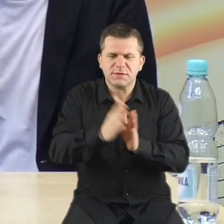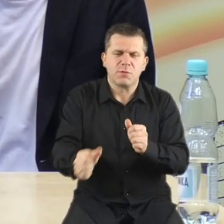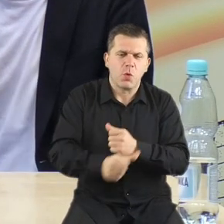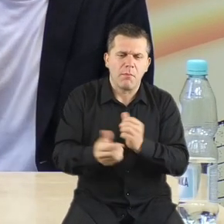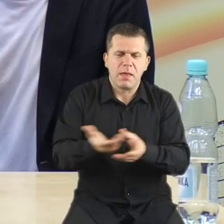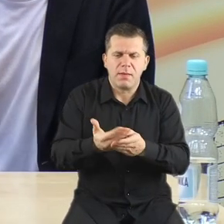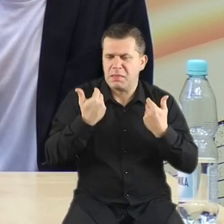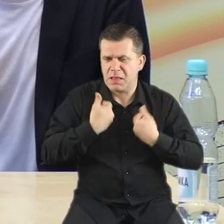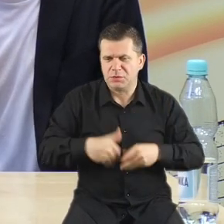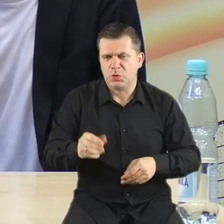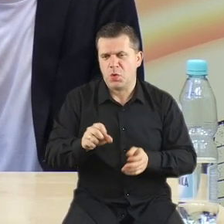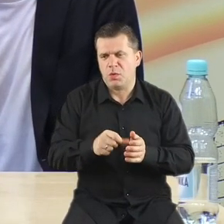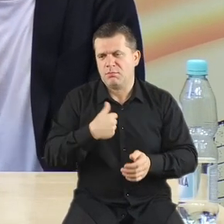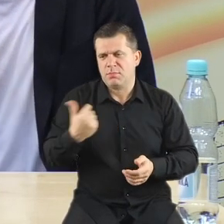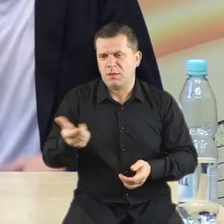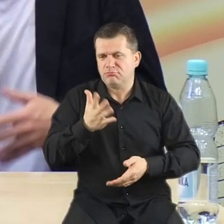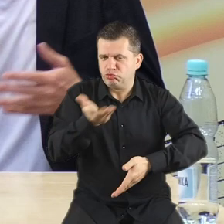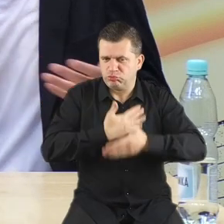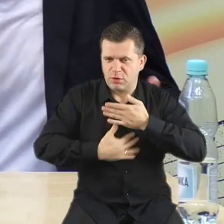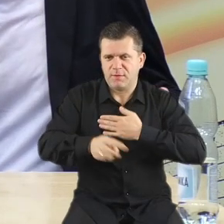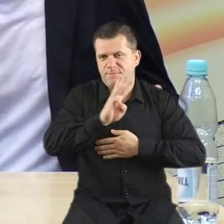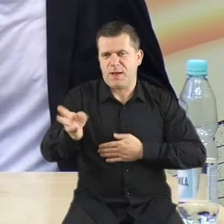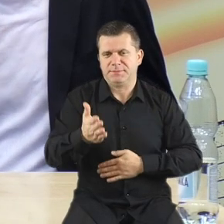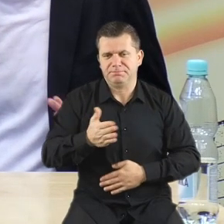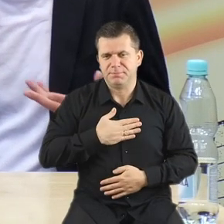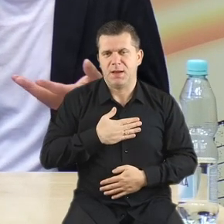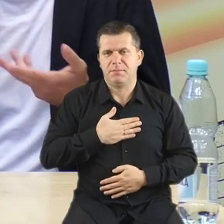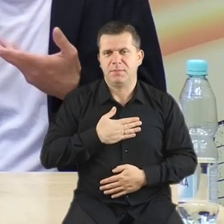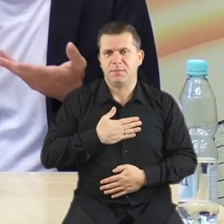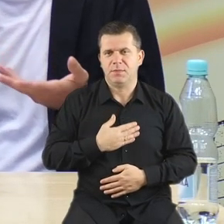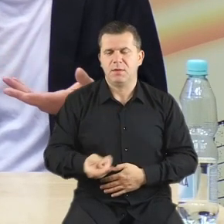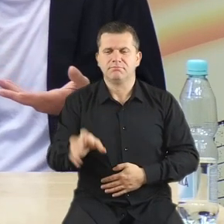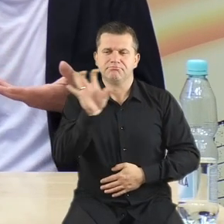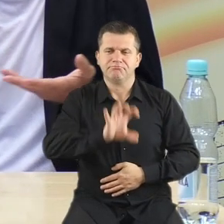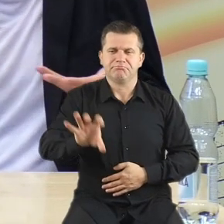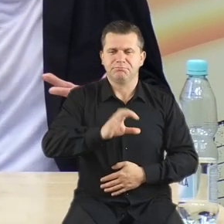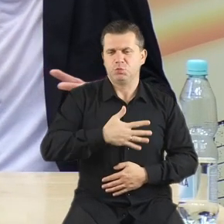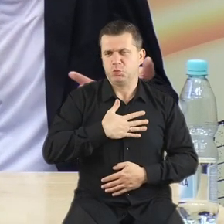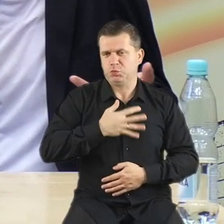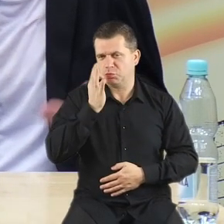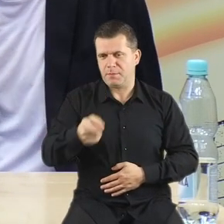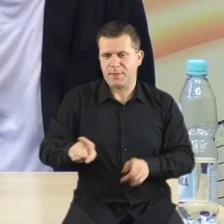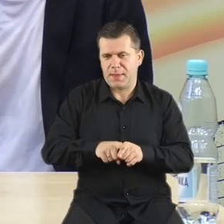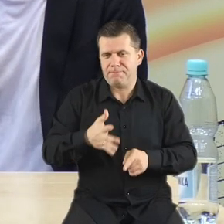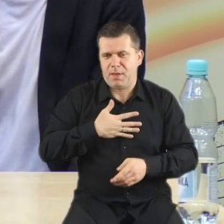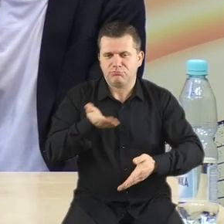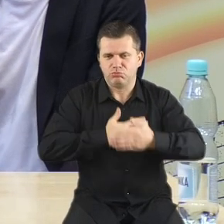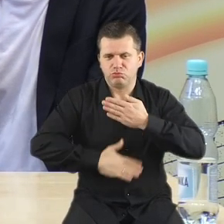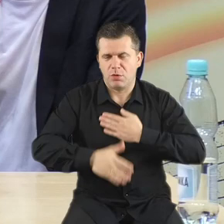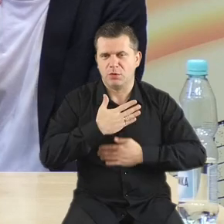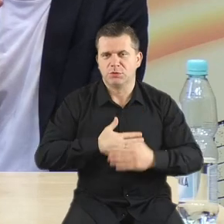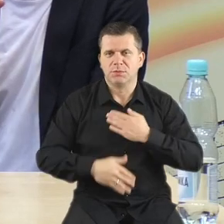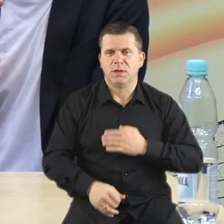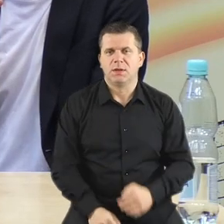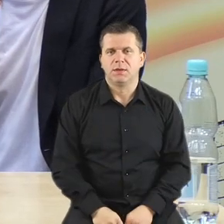papierów. Jakoś tak powiedziała, cieszę się, że was mam. Dobrze nas wyczuła, my się też cieszymy. Właściwie